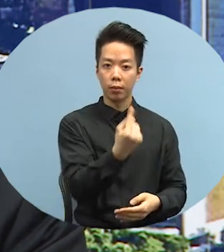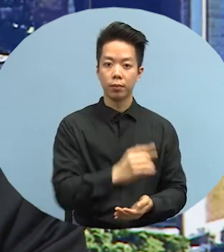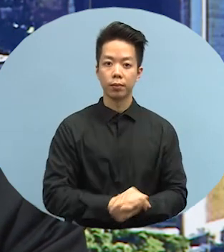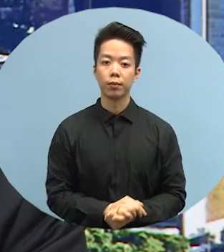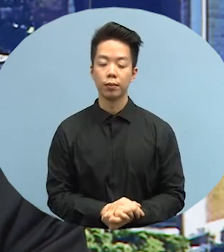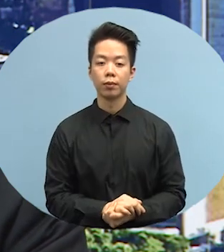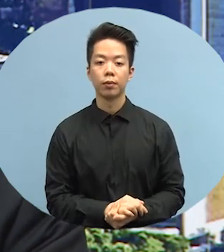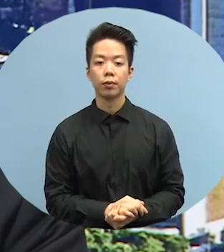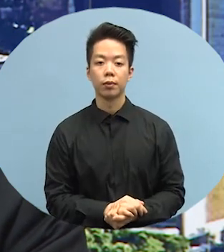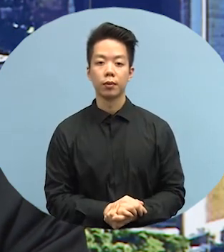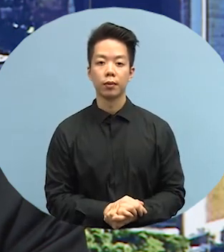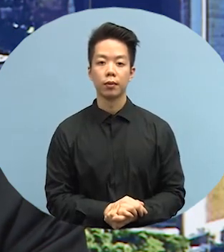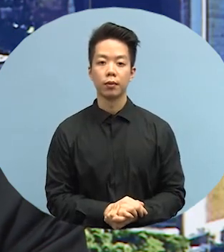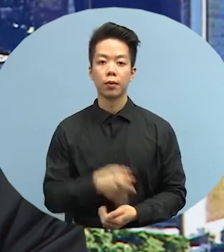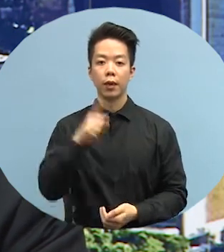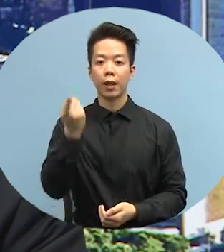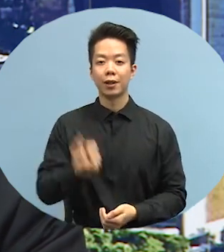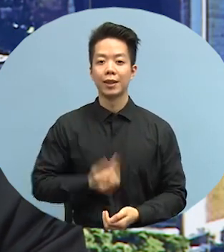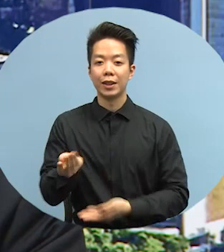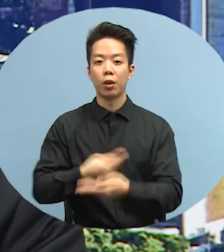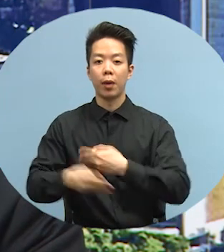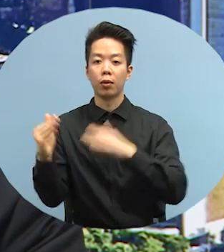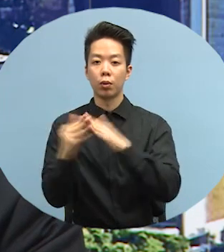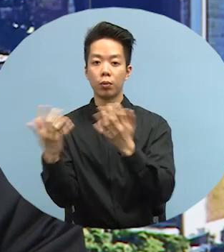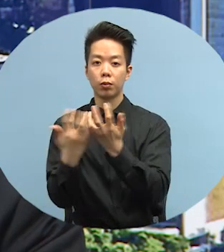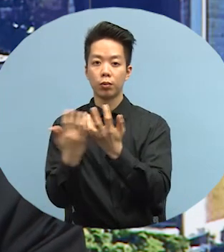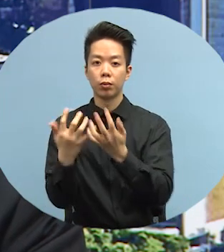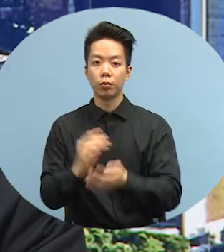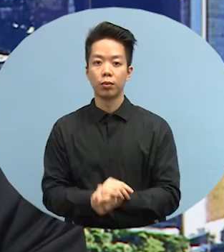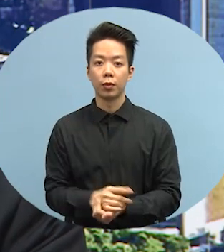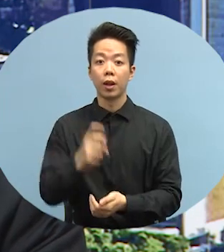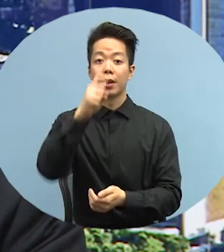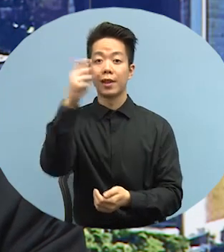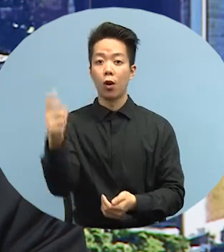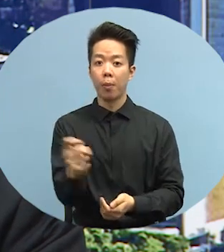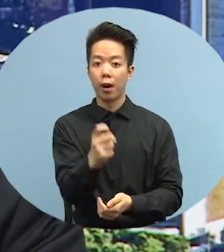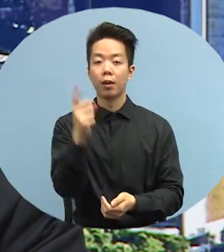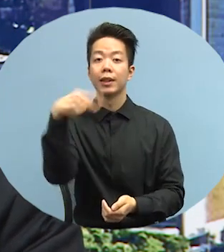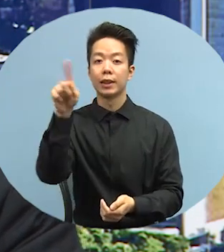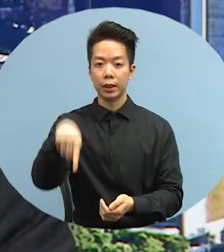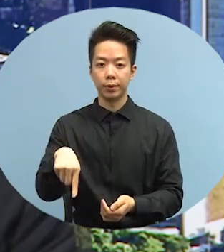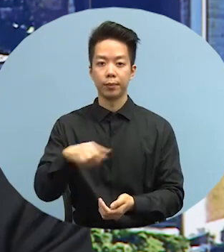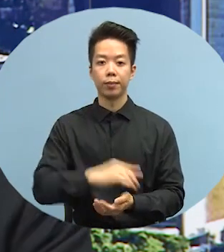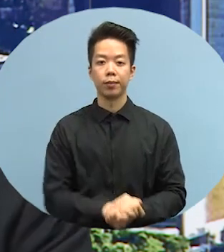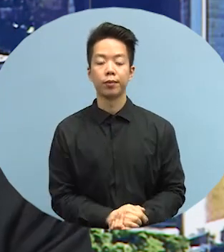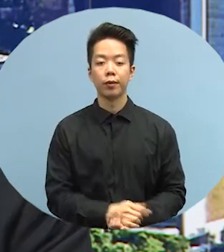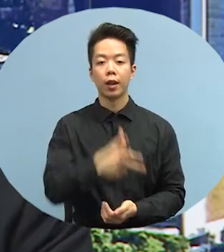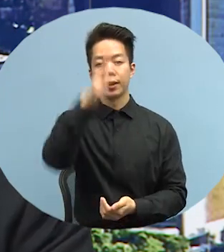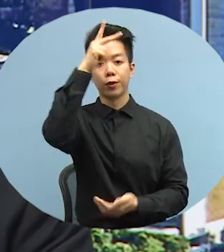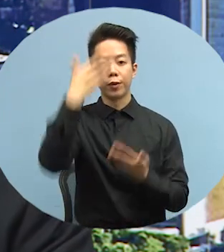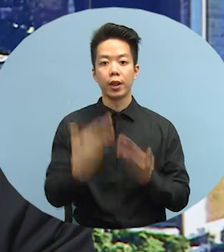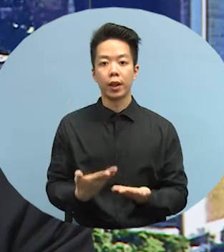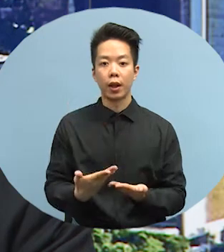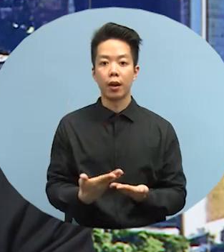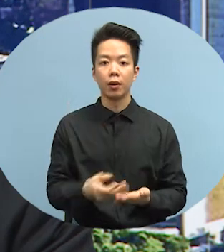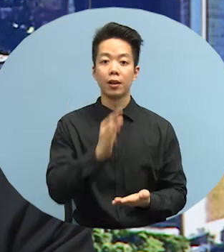位，而其他資助出售單位嘅數目咧係91,000個。政府已經覓